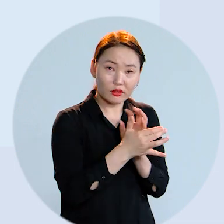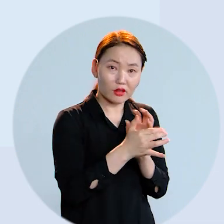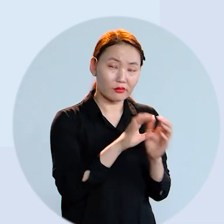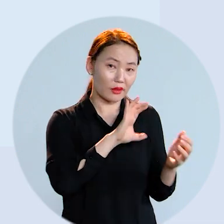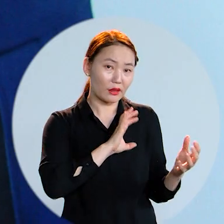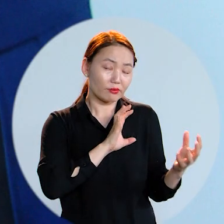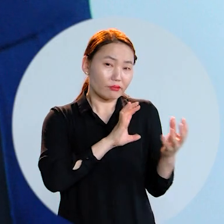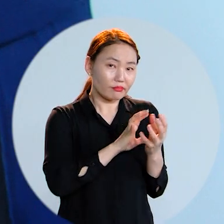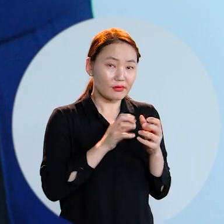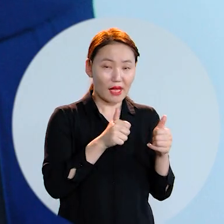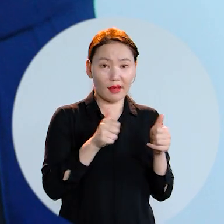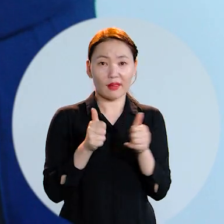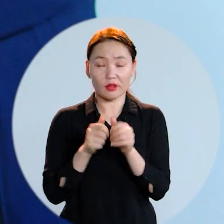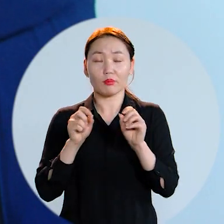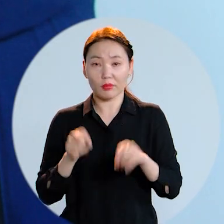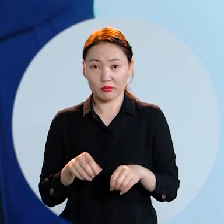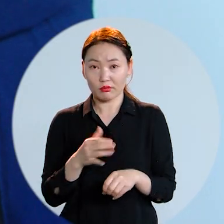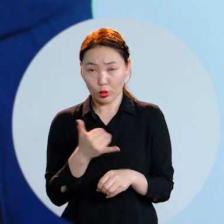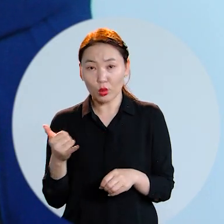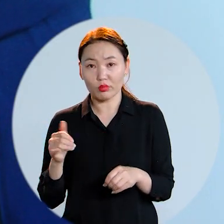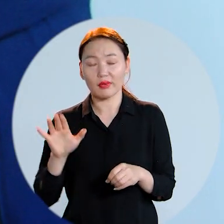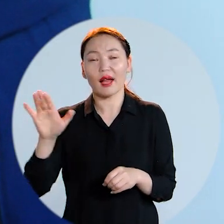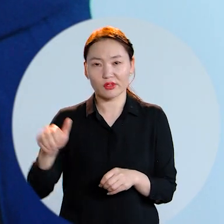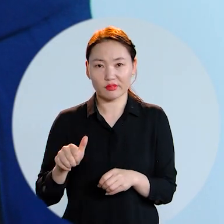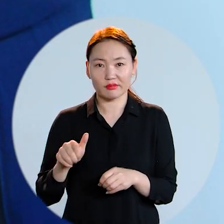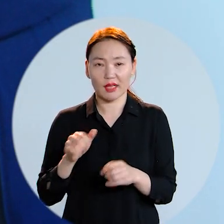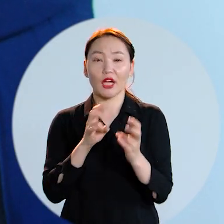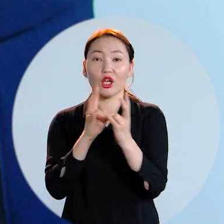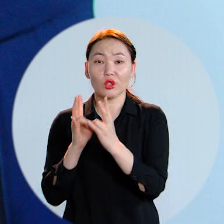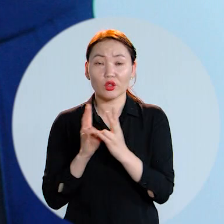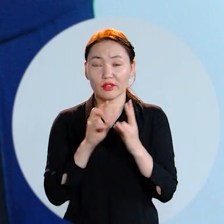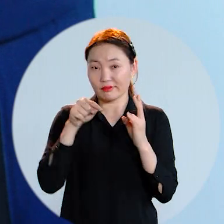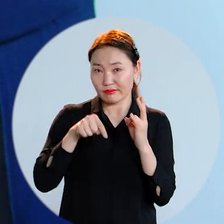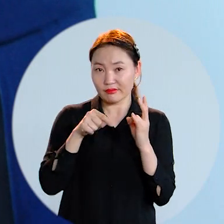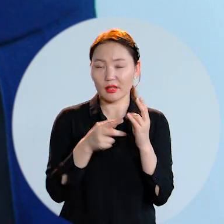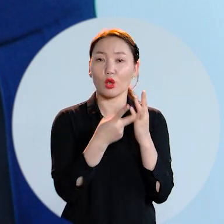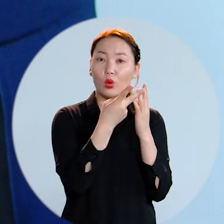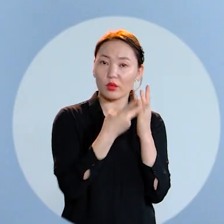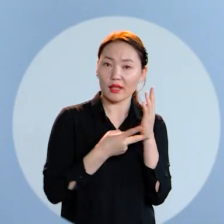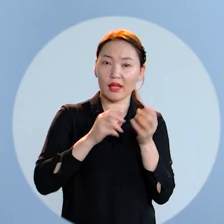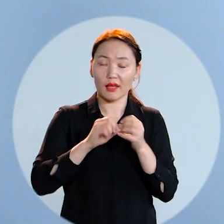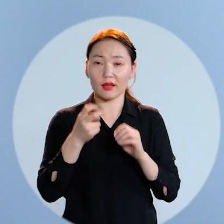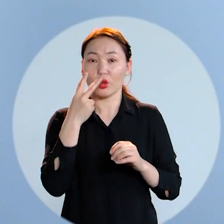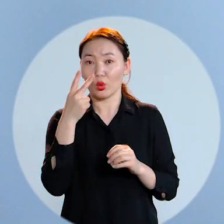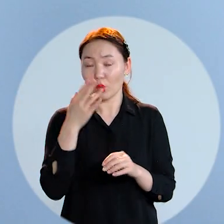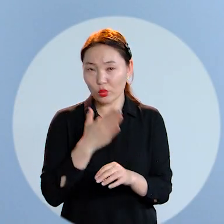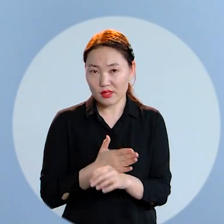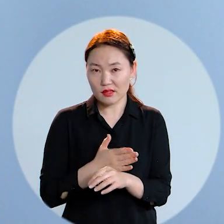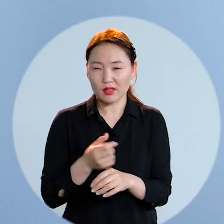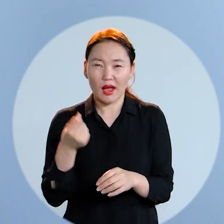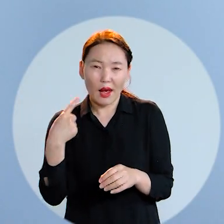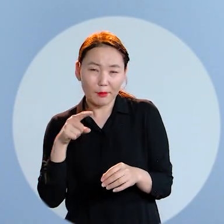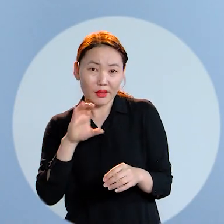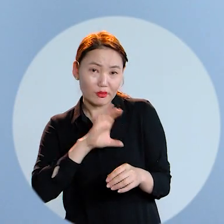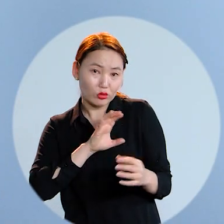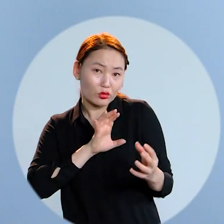За, тэгэхээр нөгөө нөхрөлтөө үнэлгээ хийгээд үтсэн чинь таны хамгийн ойрын дотны найз маань таны итгэлийг удаа дараа